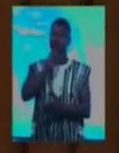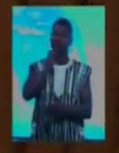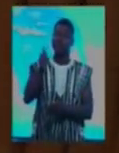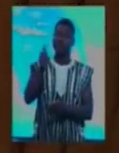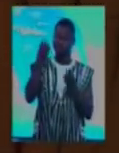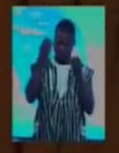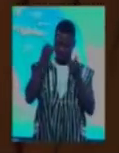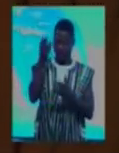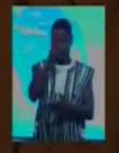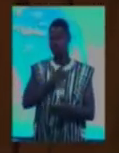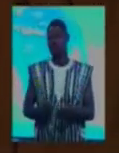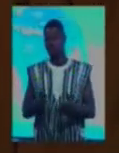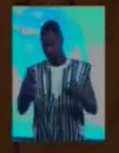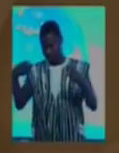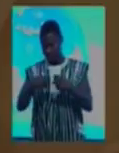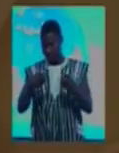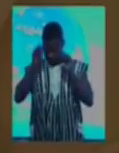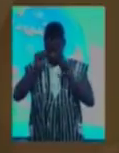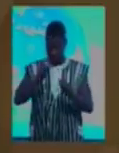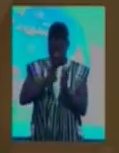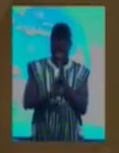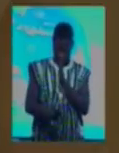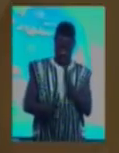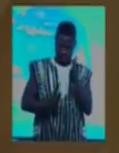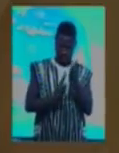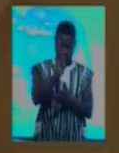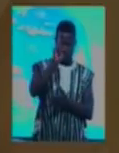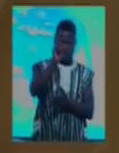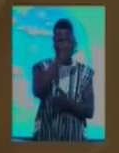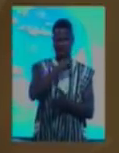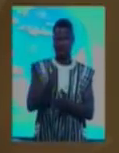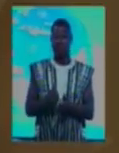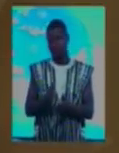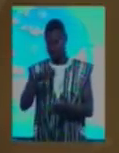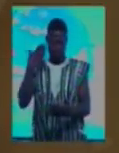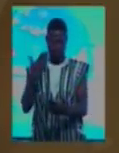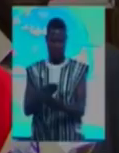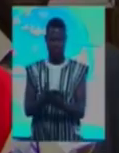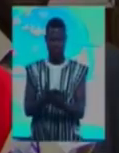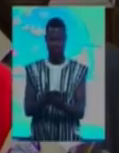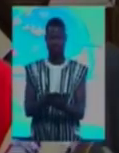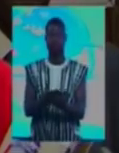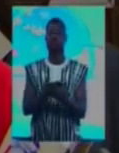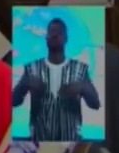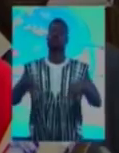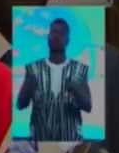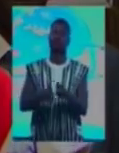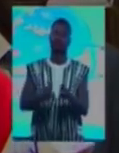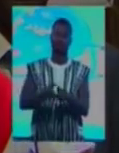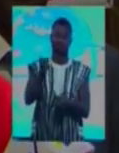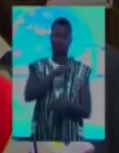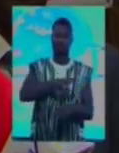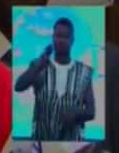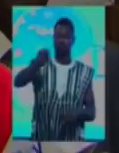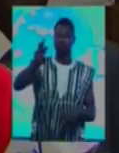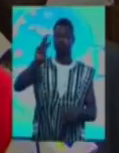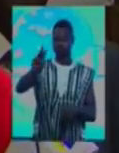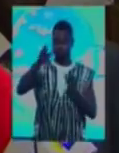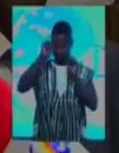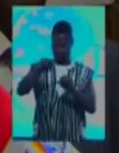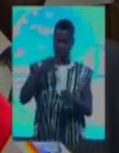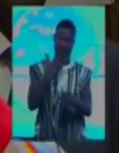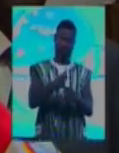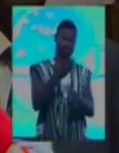allons pouvoir donc réduire la consommation de façon drastique et c'est beaucoup de mégawatts que nous allons pouvoir